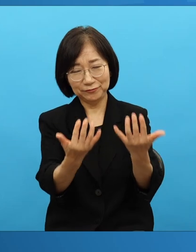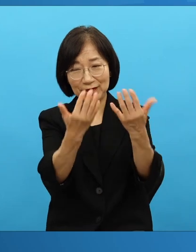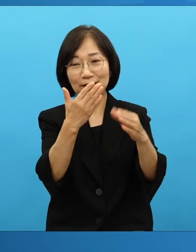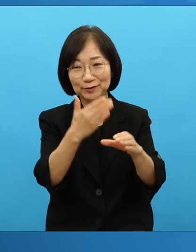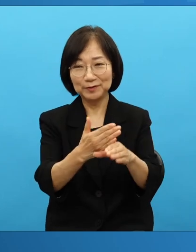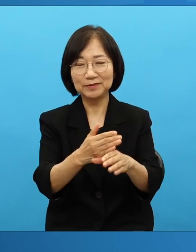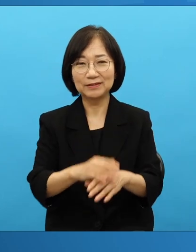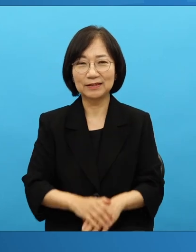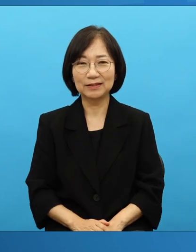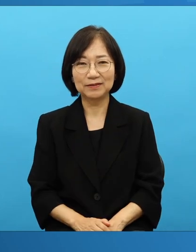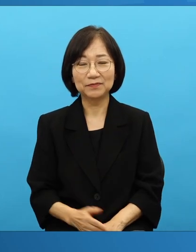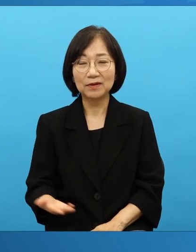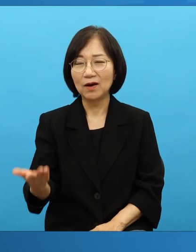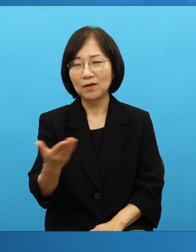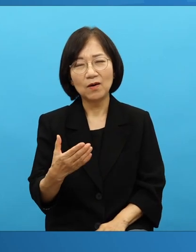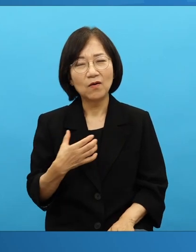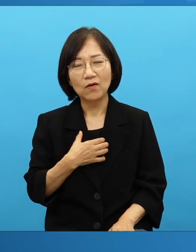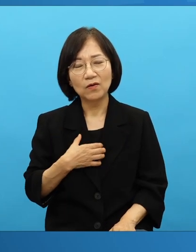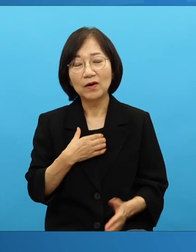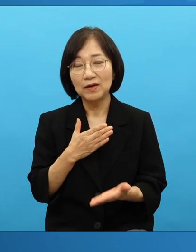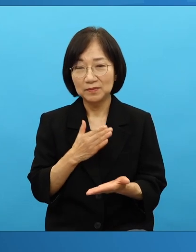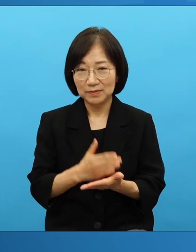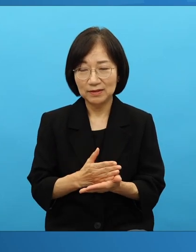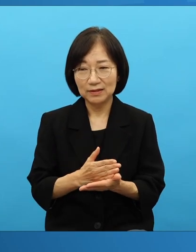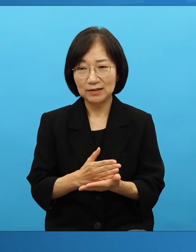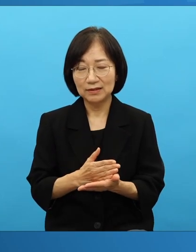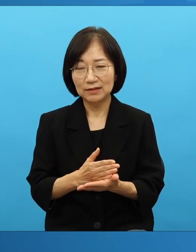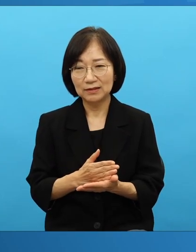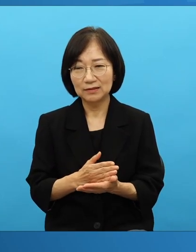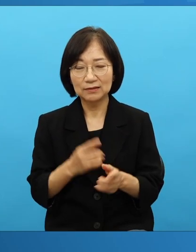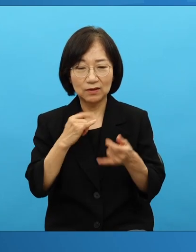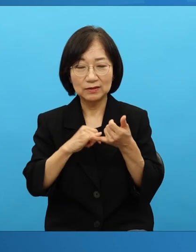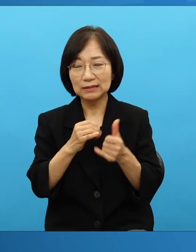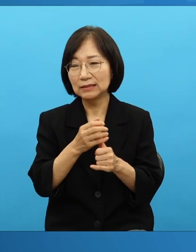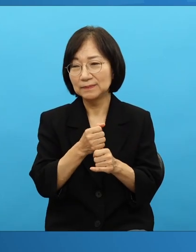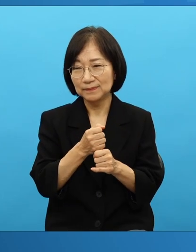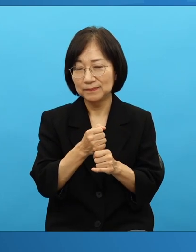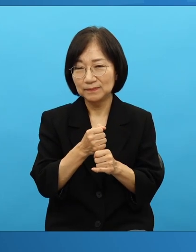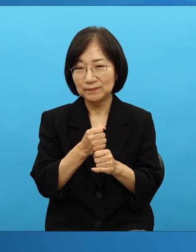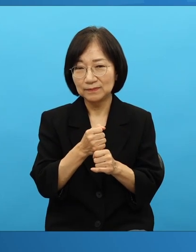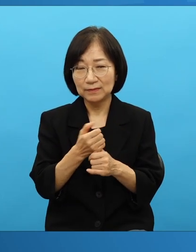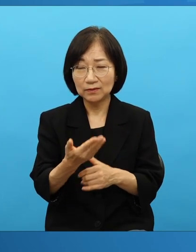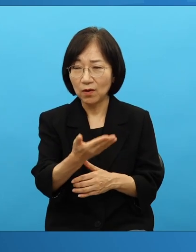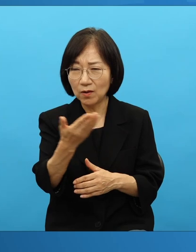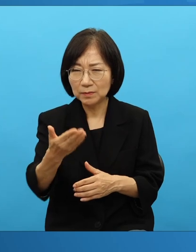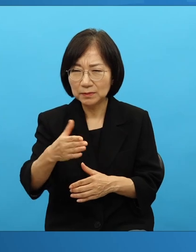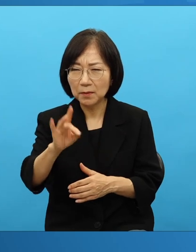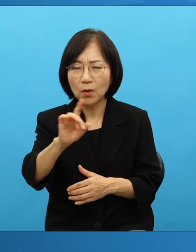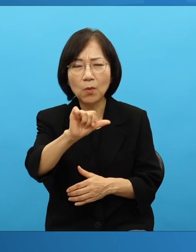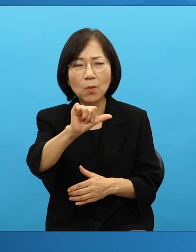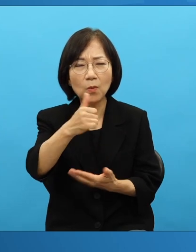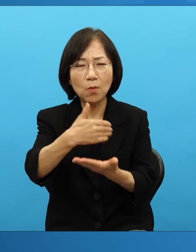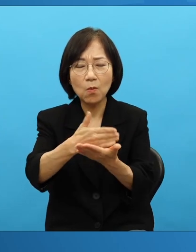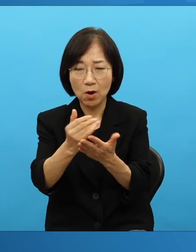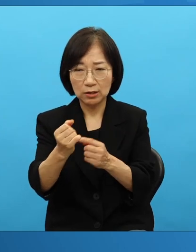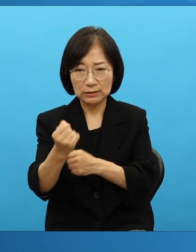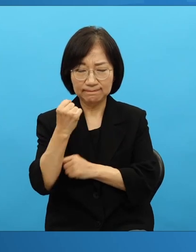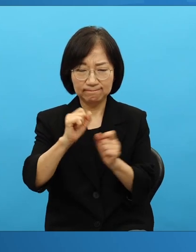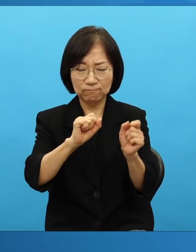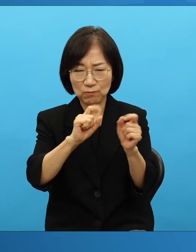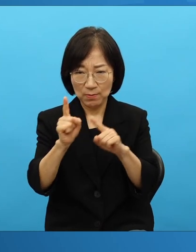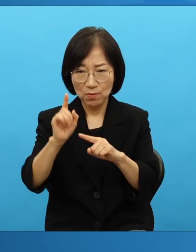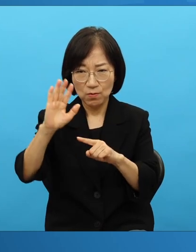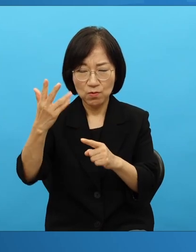正在兴起来，也不知道今后发生什么样的事情. 걱정하지 마시고 언약 속에서 여러분이 오력을 회복하게 되기를 예수 그리스도